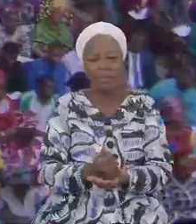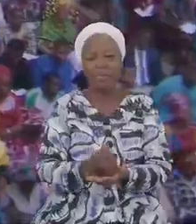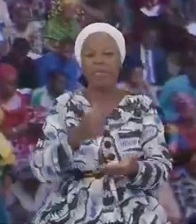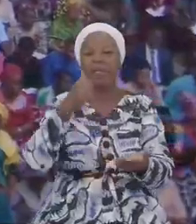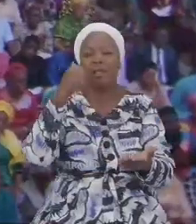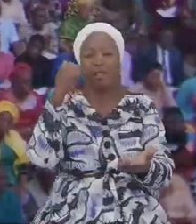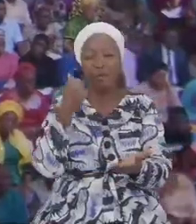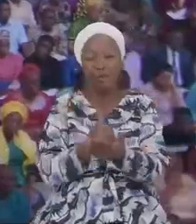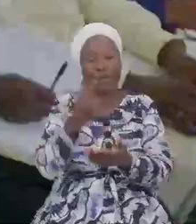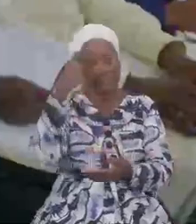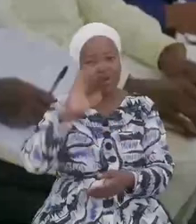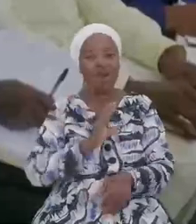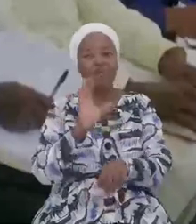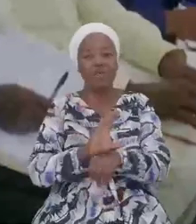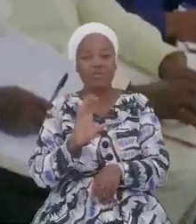Amen pour notre Église.